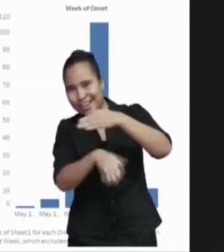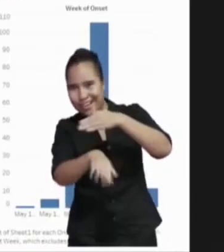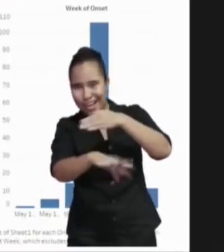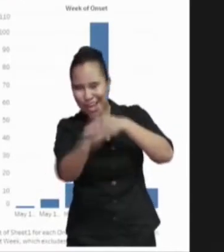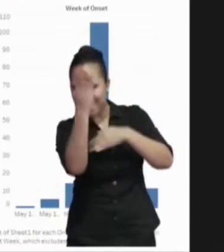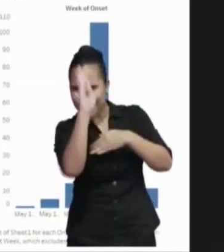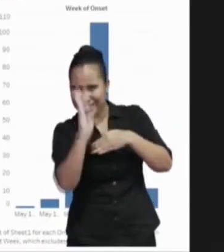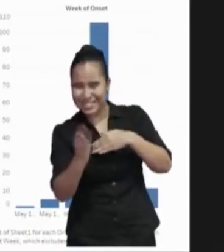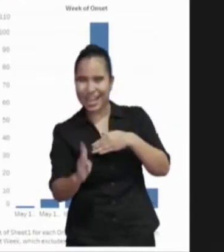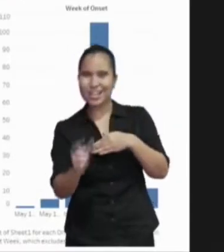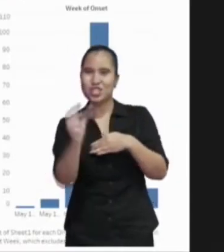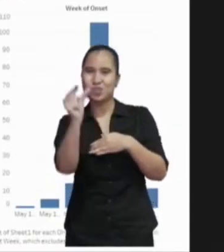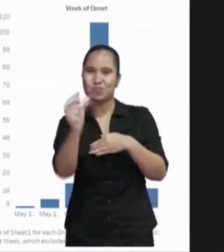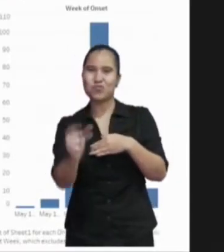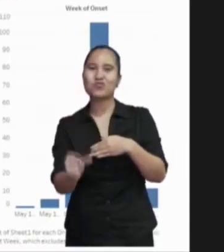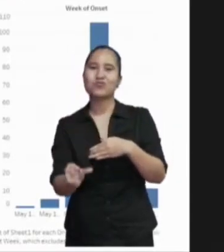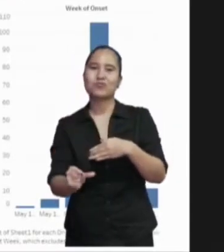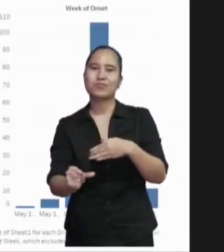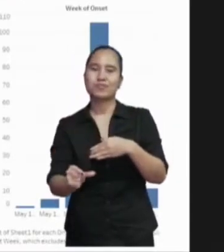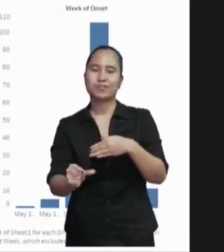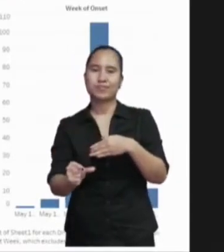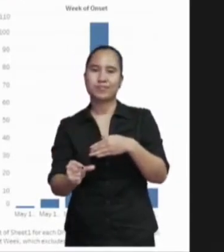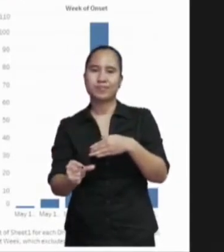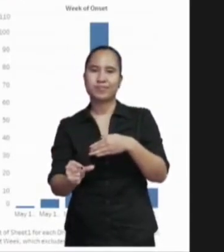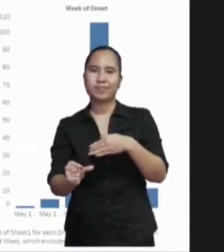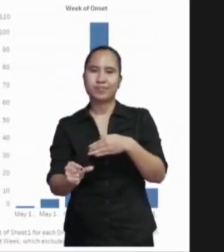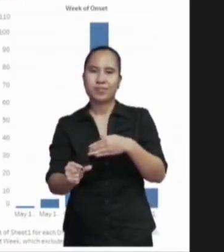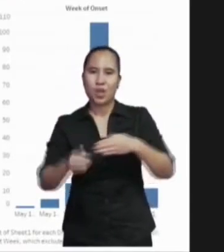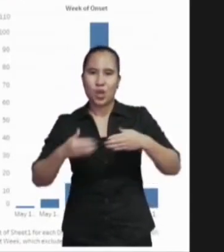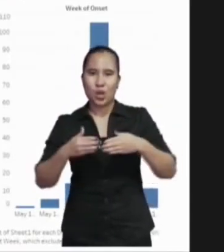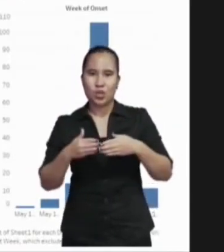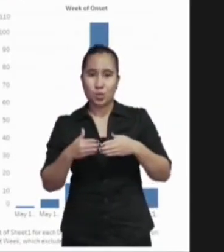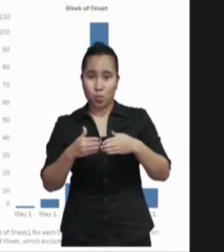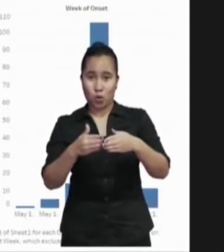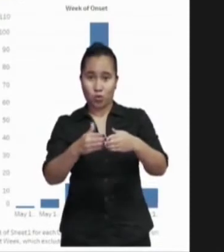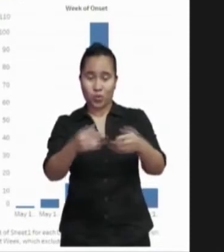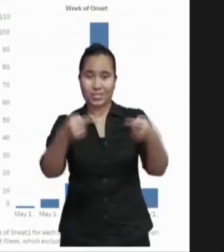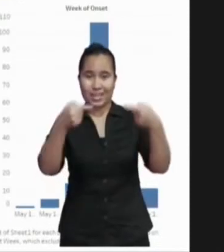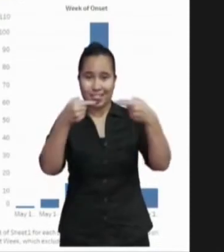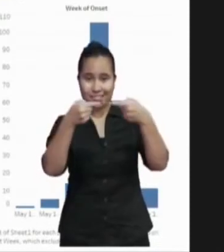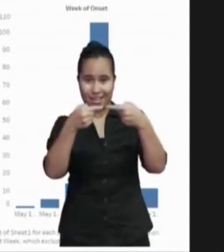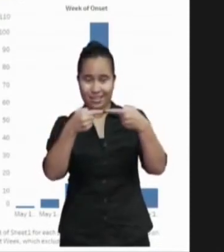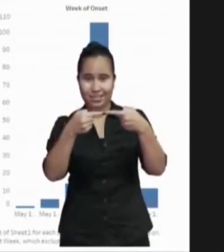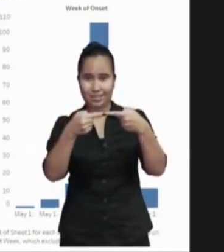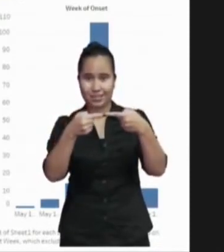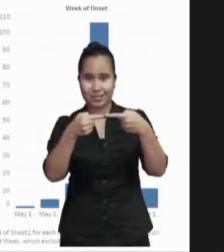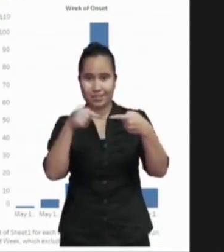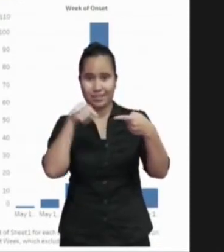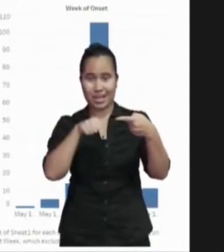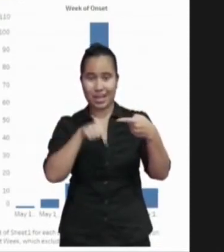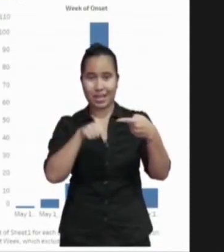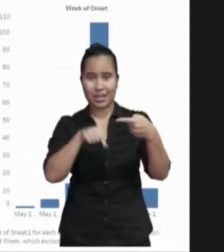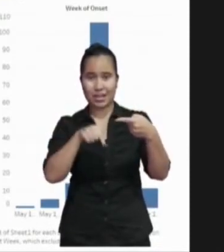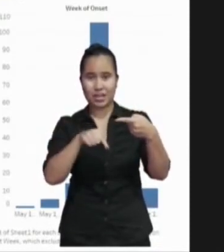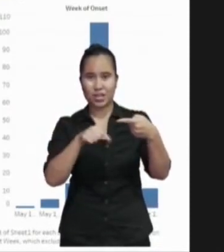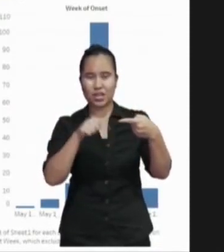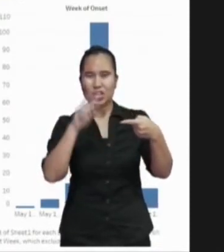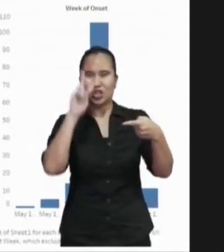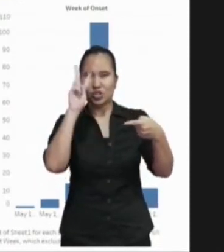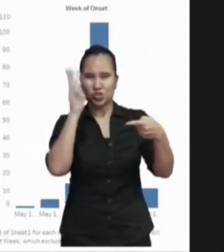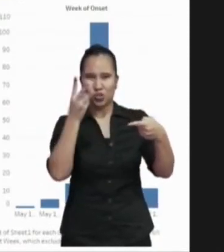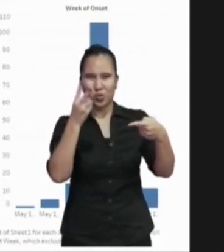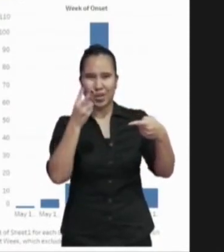in de boot was getest. Daar begon de tweede